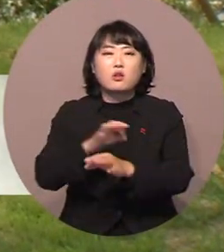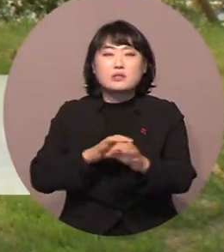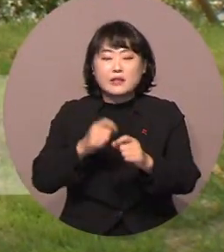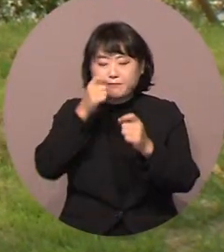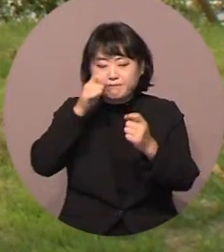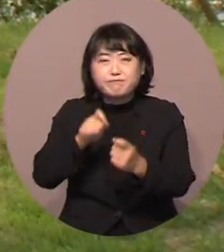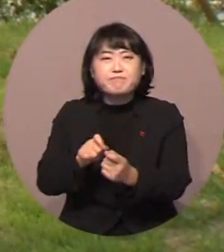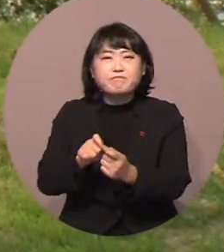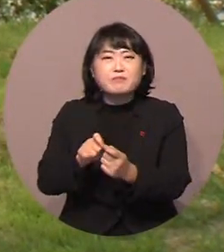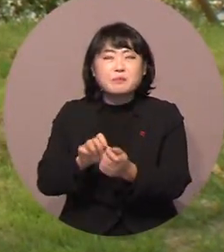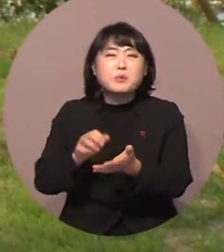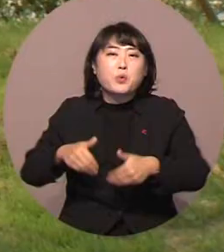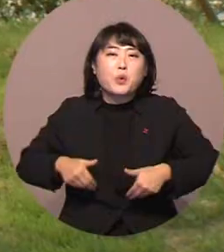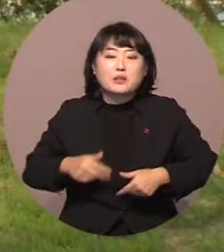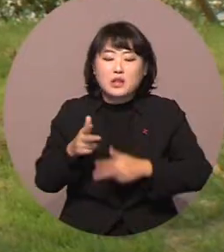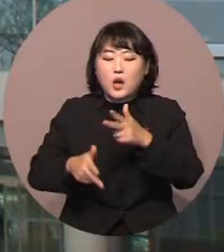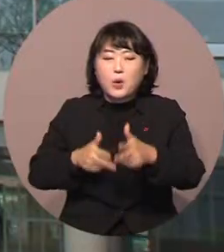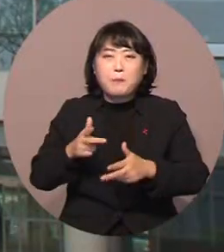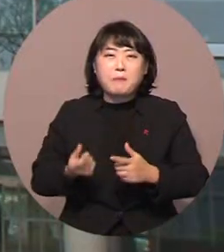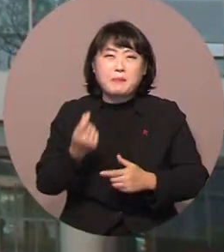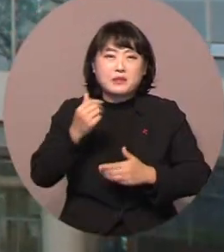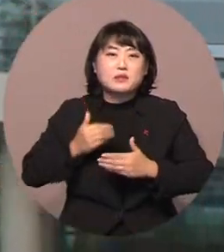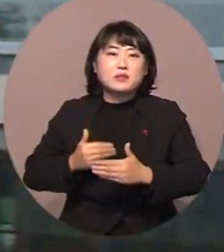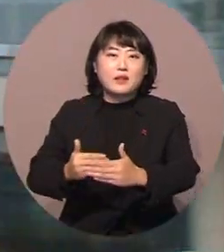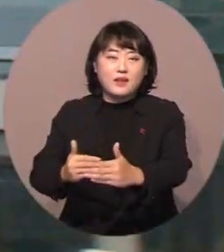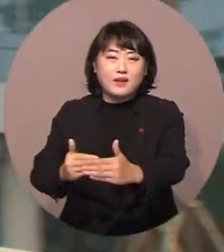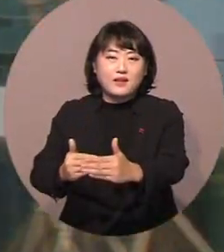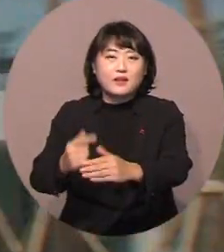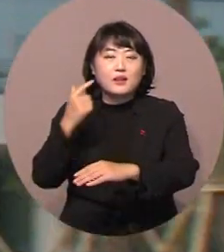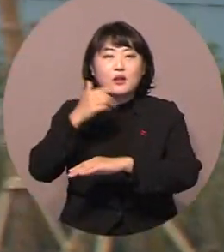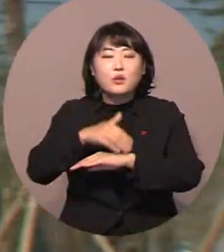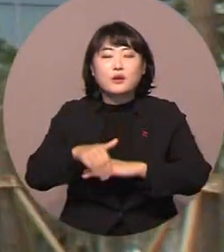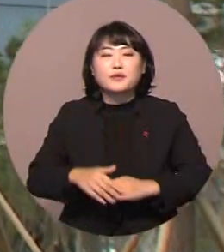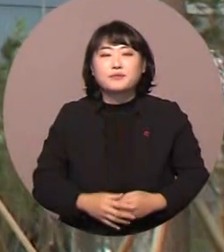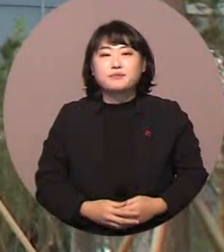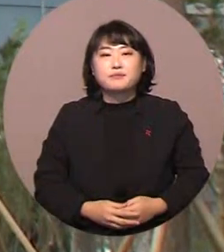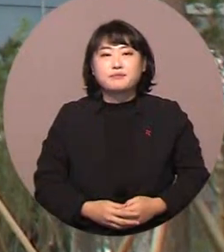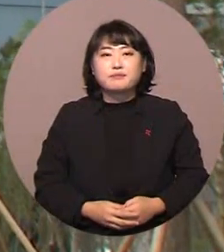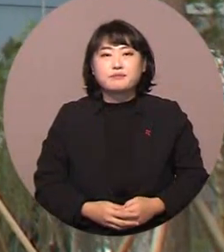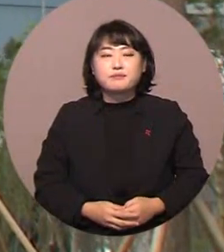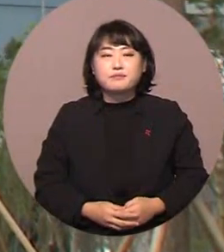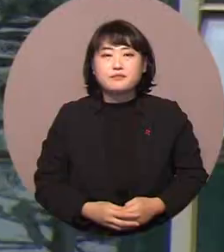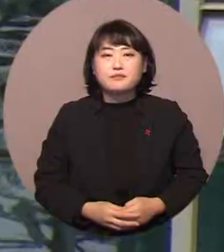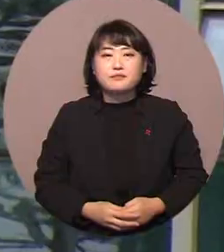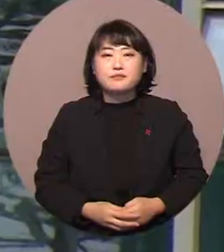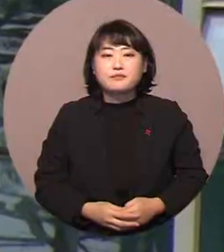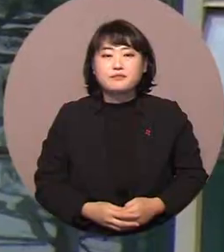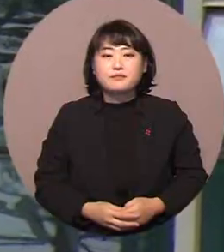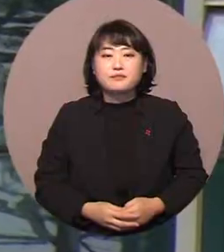밀접한 관련이 있는 사업등을 중심으로 선재적 신속 집행에 나설 계획 입니다